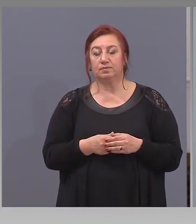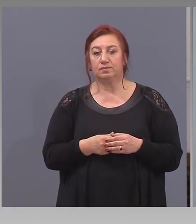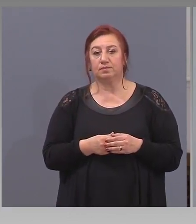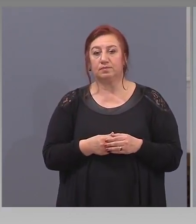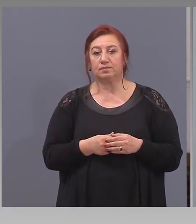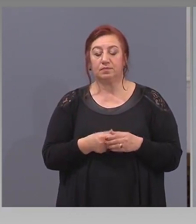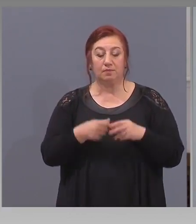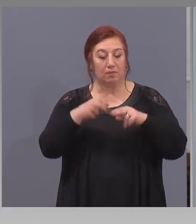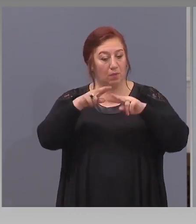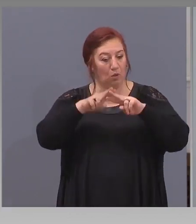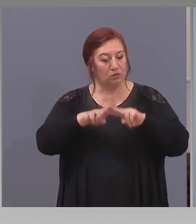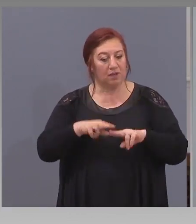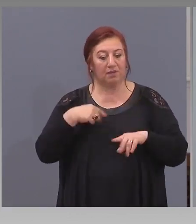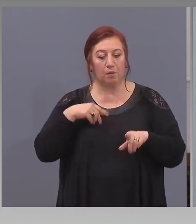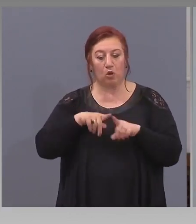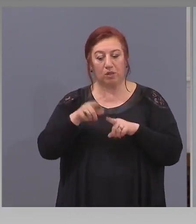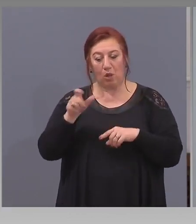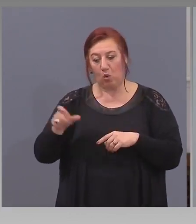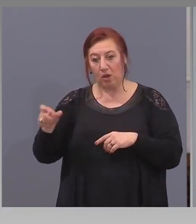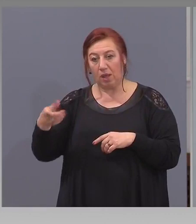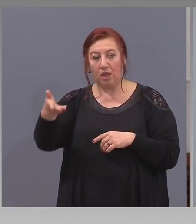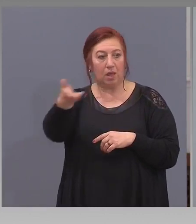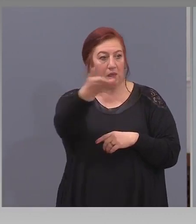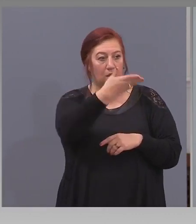Оставам колегите, ако имате нещо.